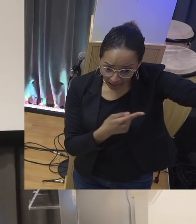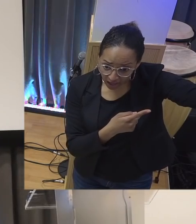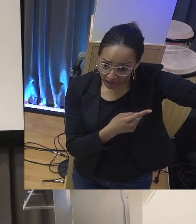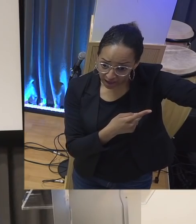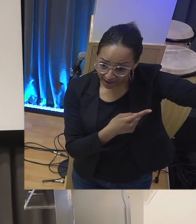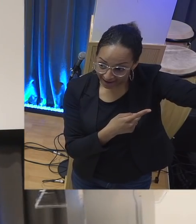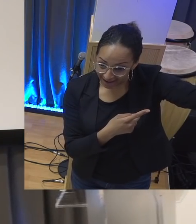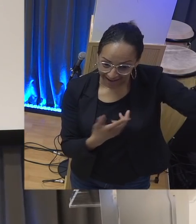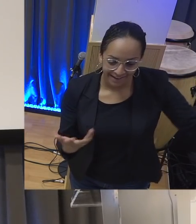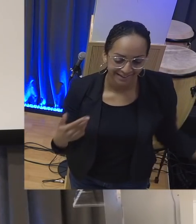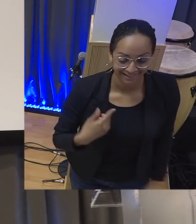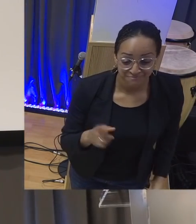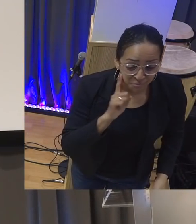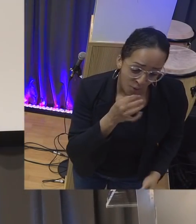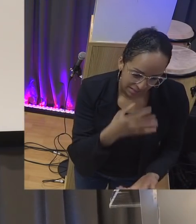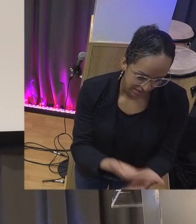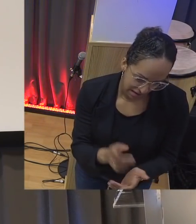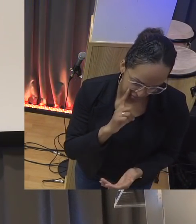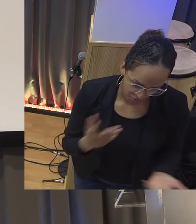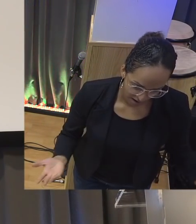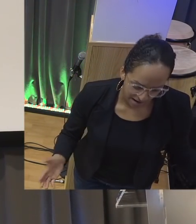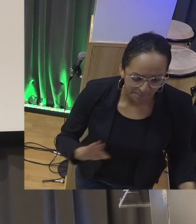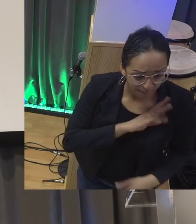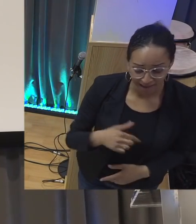Non, mais je dis ça pourquoi ? Parce que j'étais avec un couple